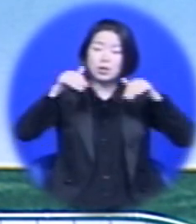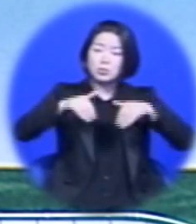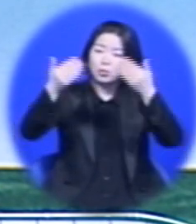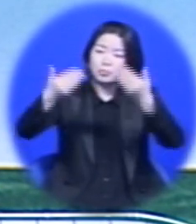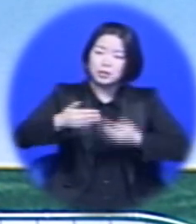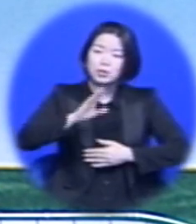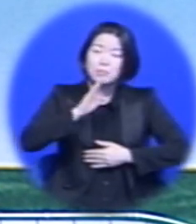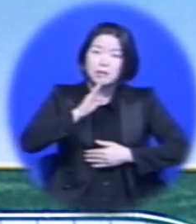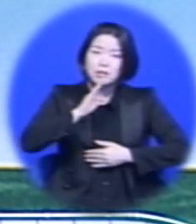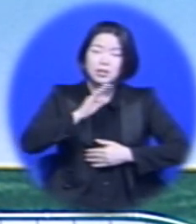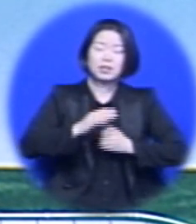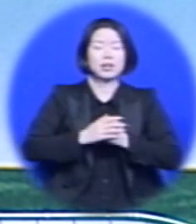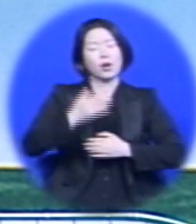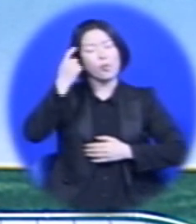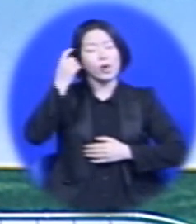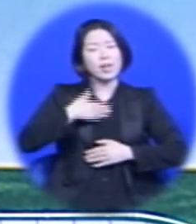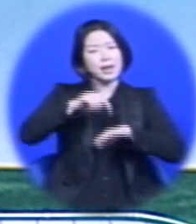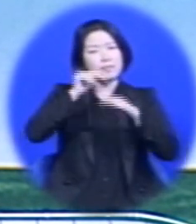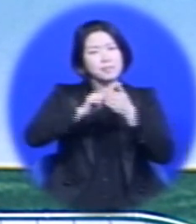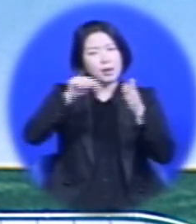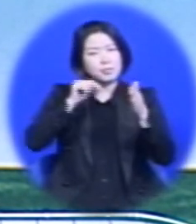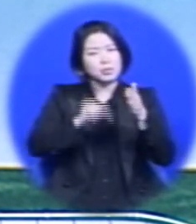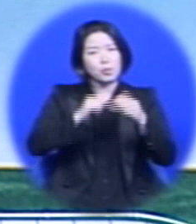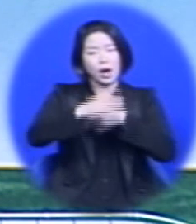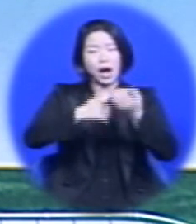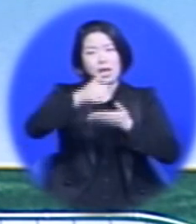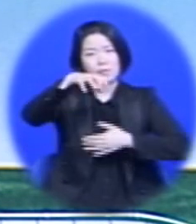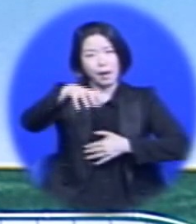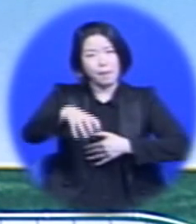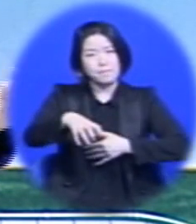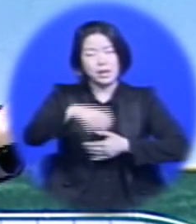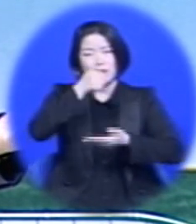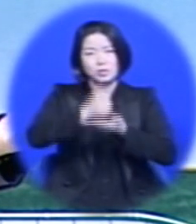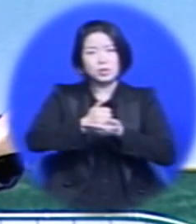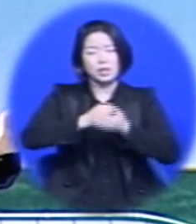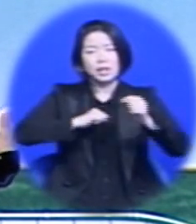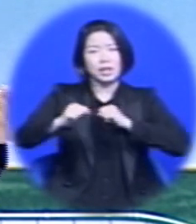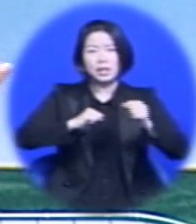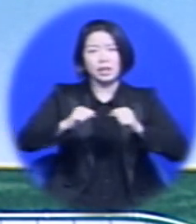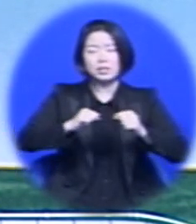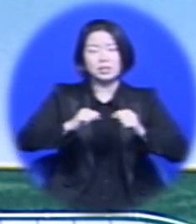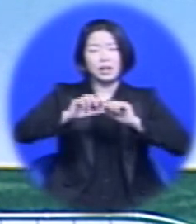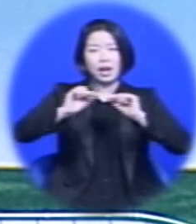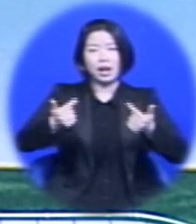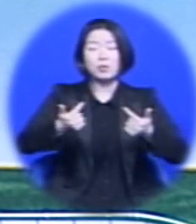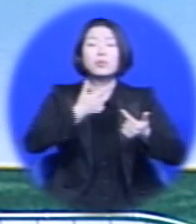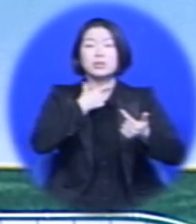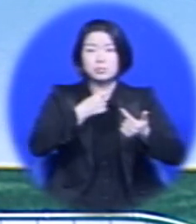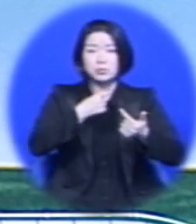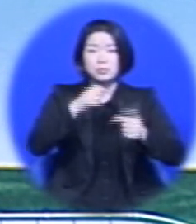건지 왜 나는 마음속으로 하나님 앞에서 죄짓고 싶 죄짓지 않고 살고